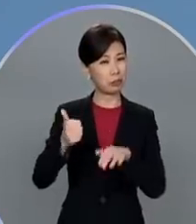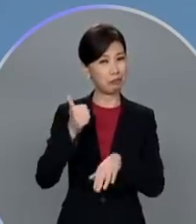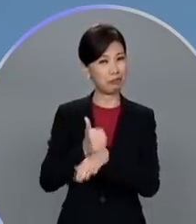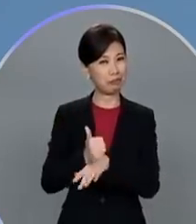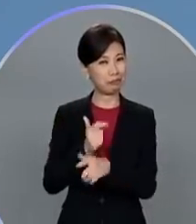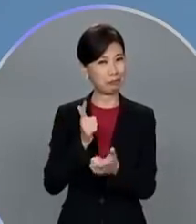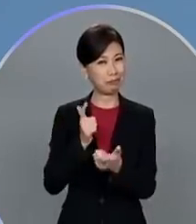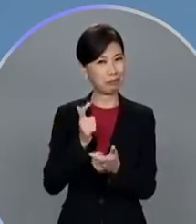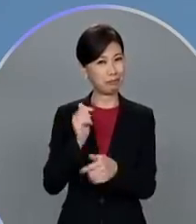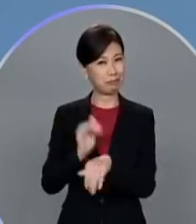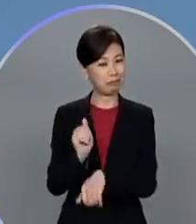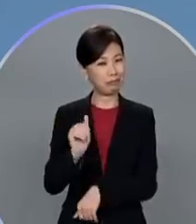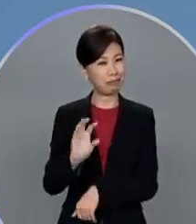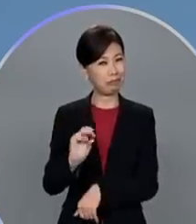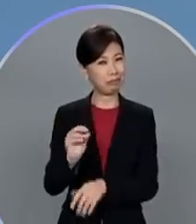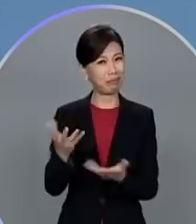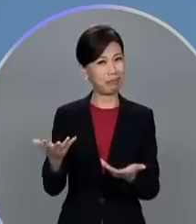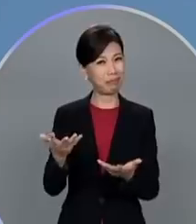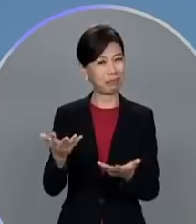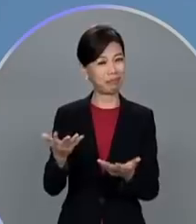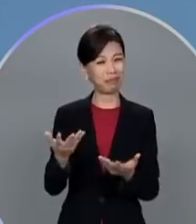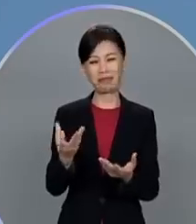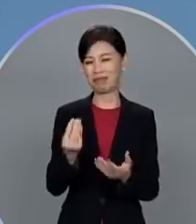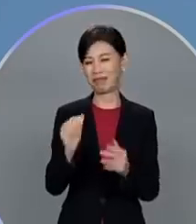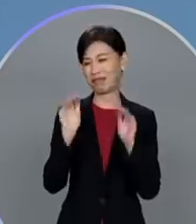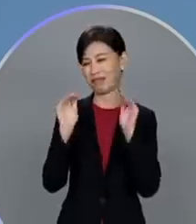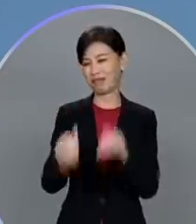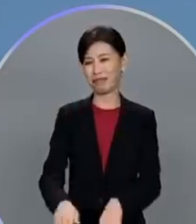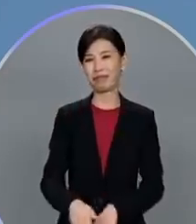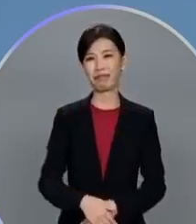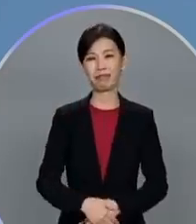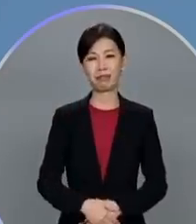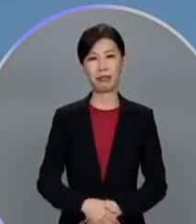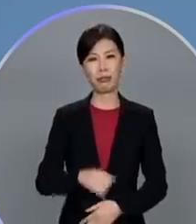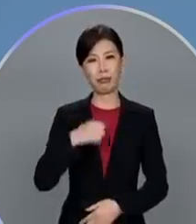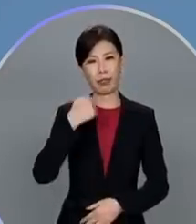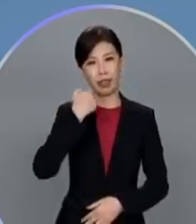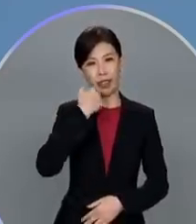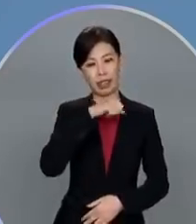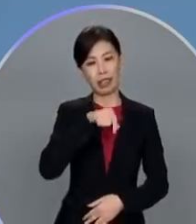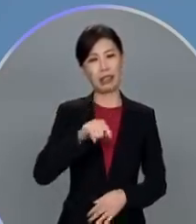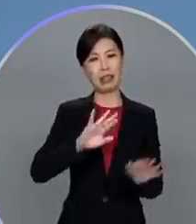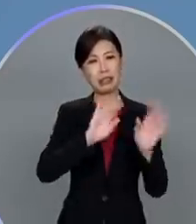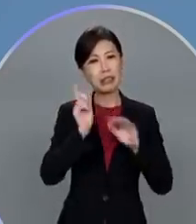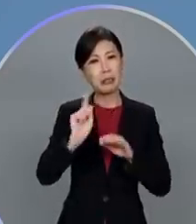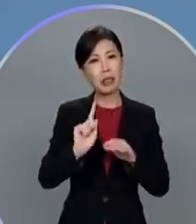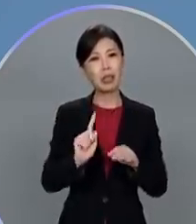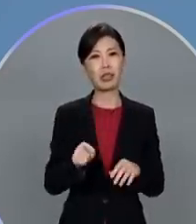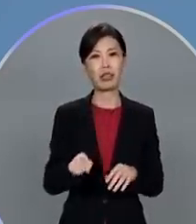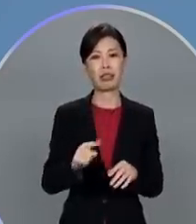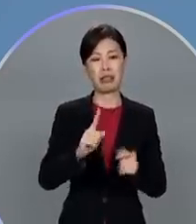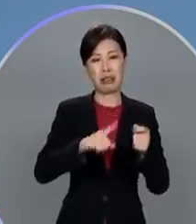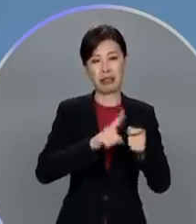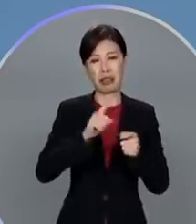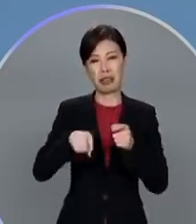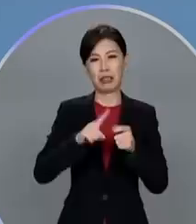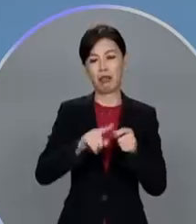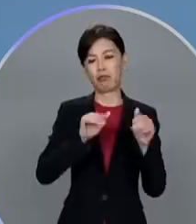总统，越当越差。台湾的情况，王小二过年，一年不如一